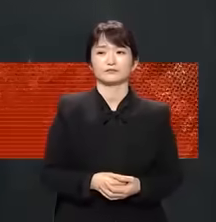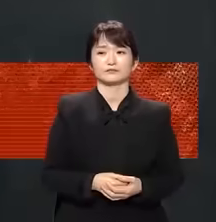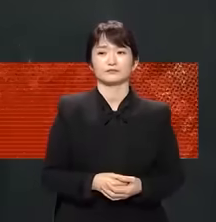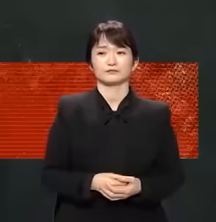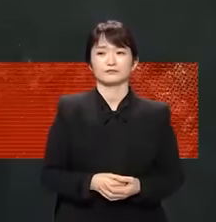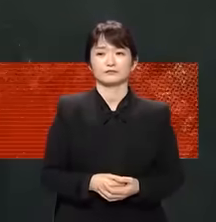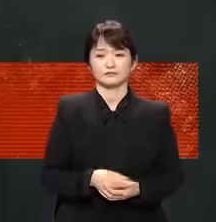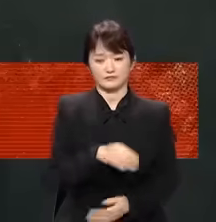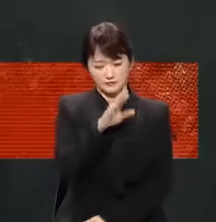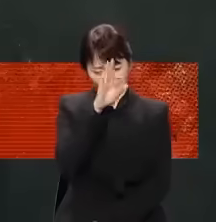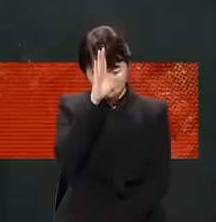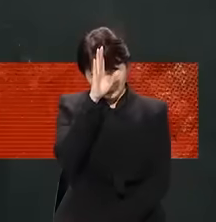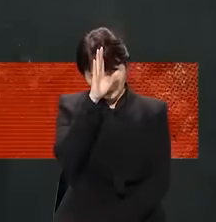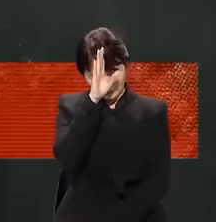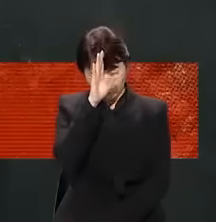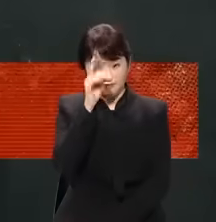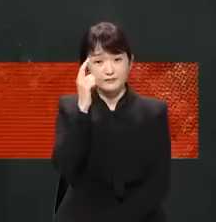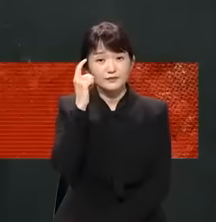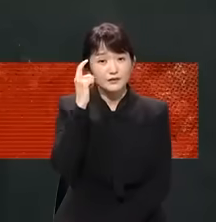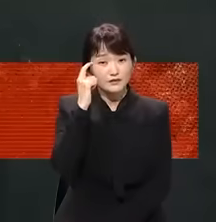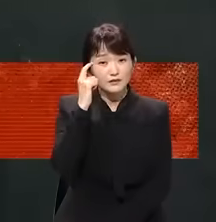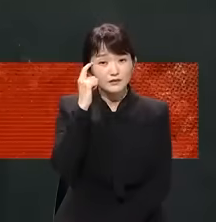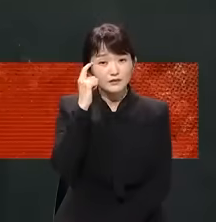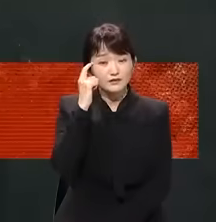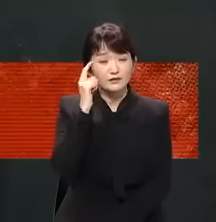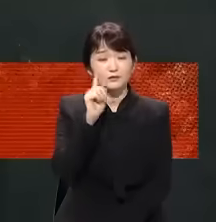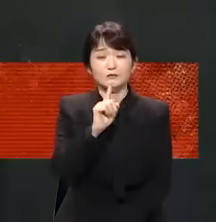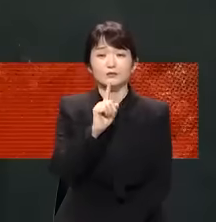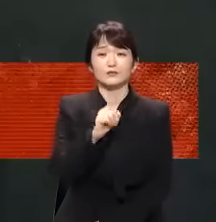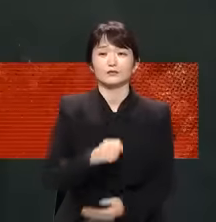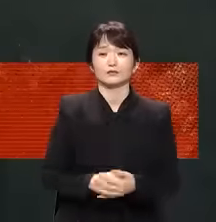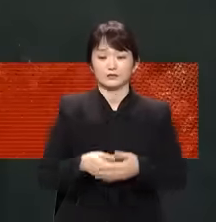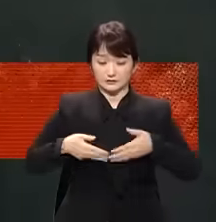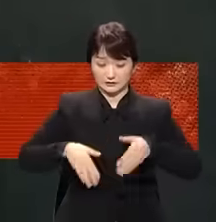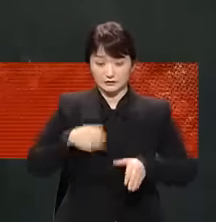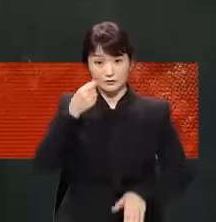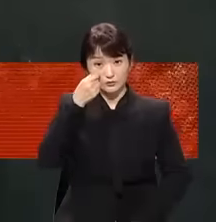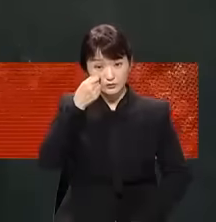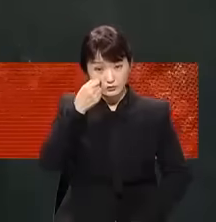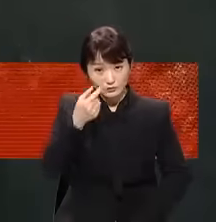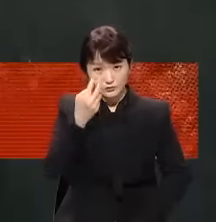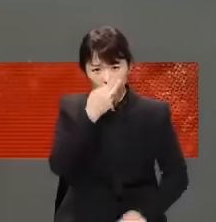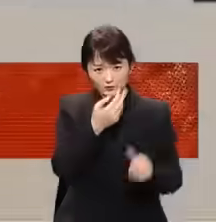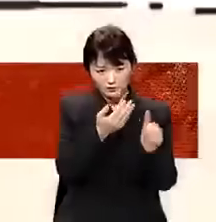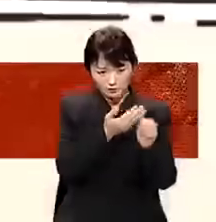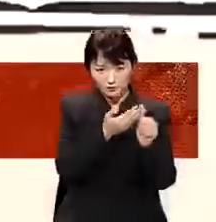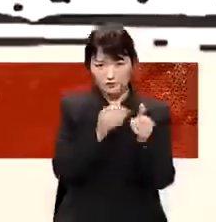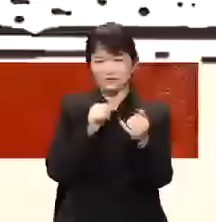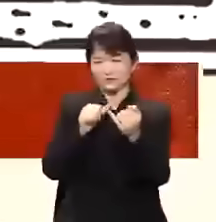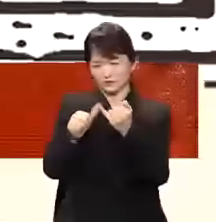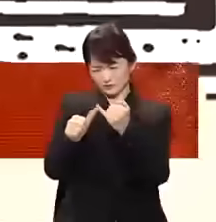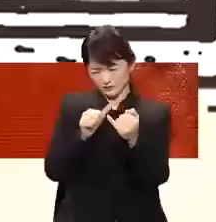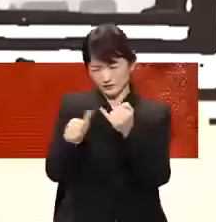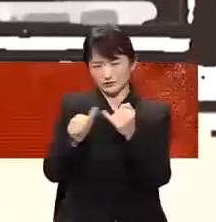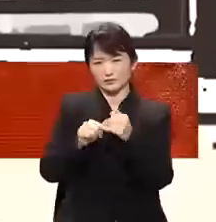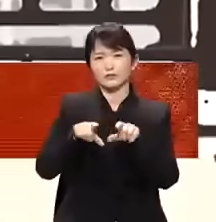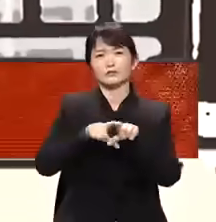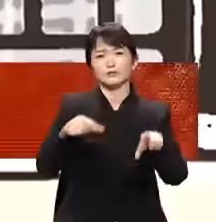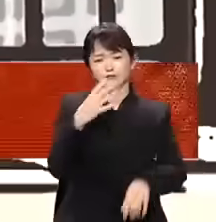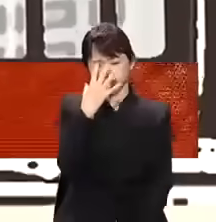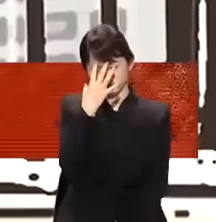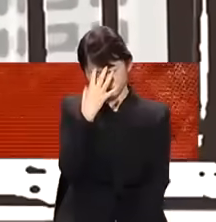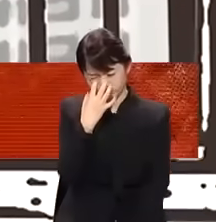물론 뭐 병적으로 생각을 얘기를 해 보라고 하면은 뭐 6개월 아이가 있었고 부부 싸움이 있었고 평소에서 좋울 증이 있었다